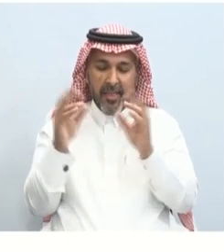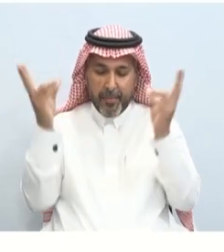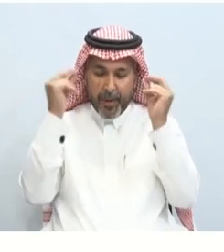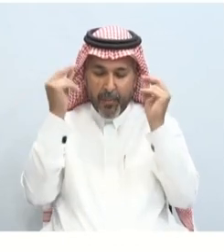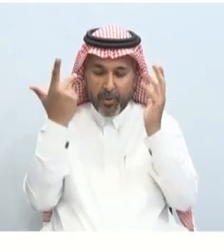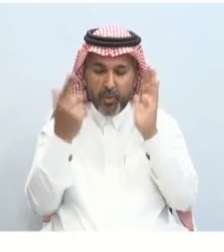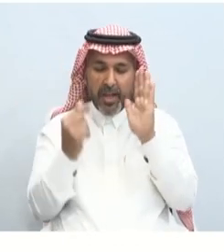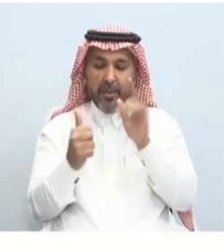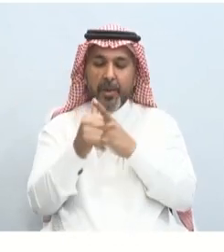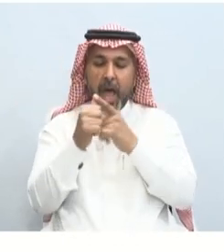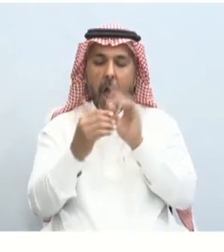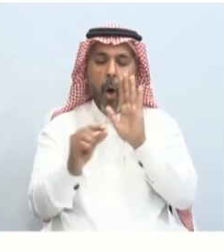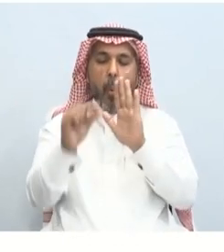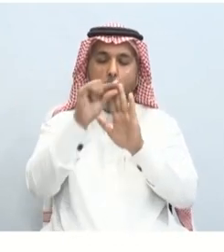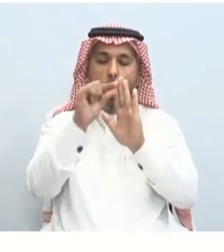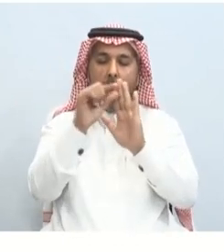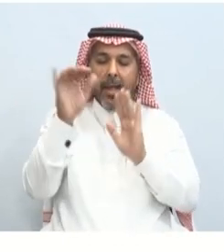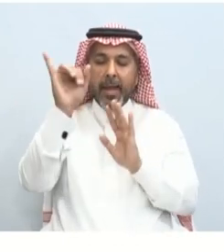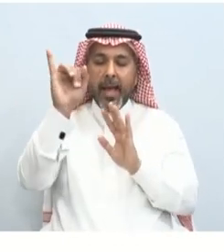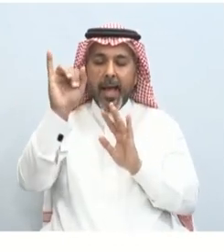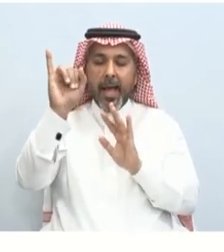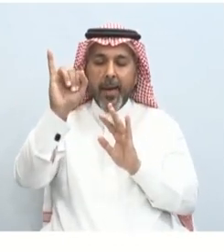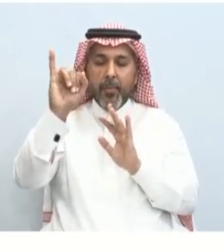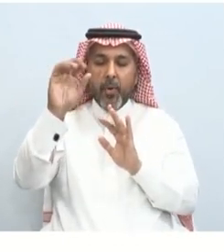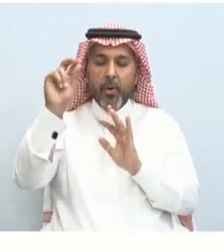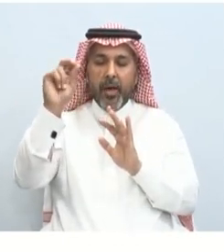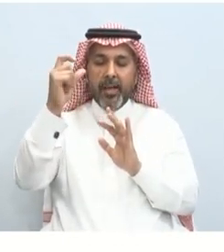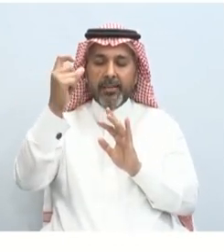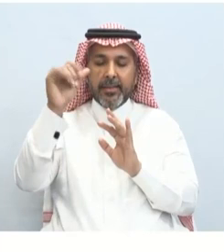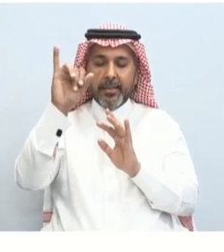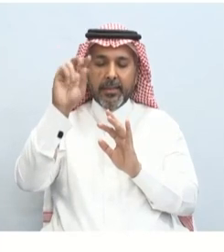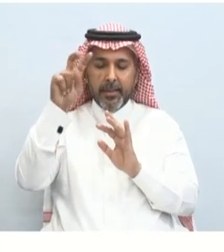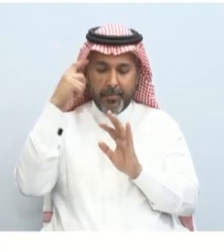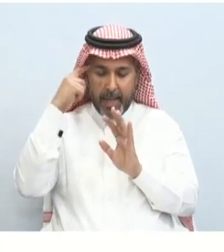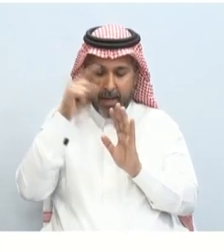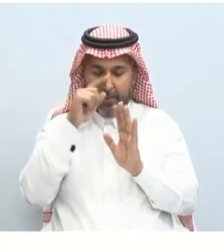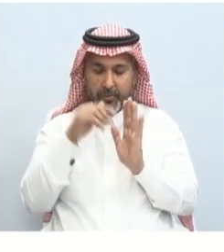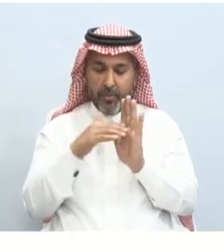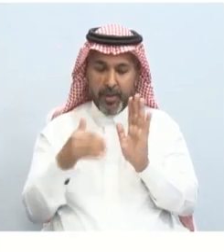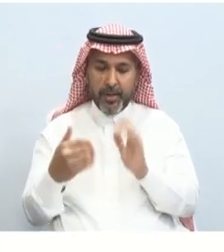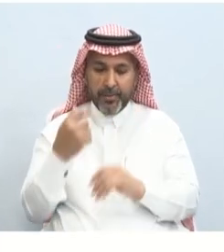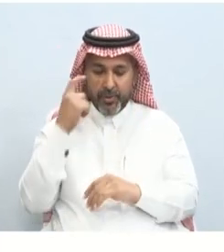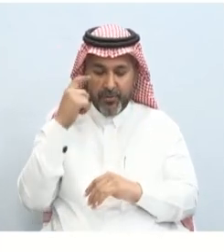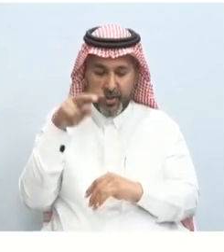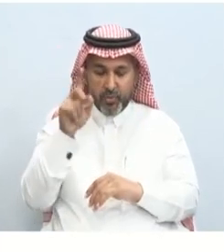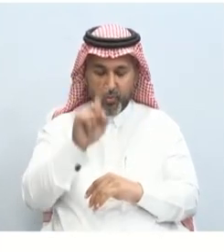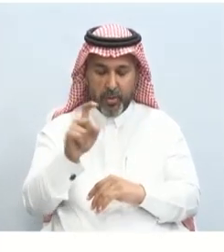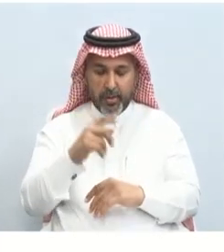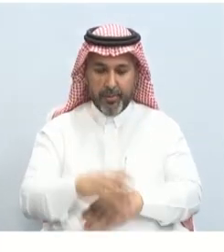ولكن النتيجه كاذبه وعليه فان الاستدلال يكون غير صحيح لدي سؤال